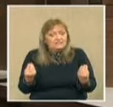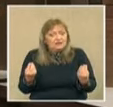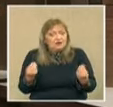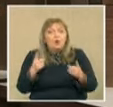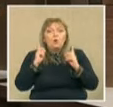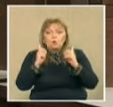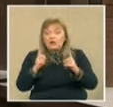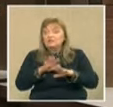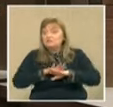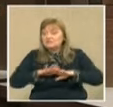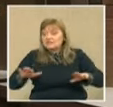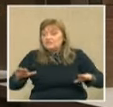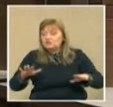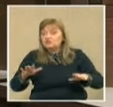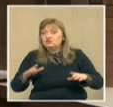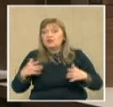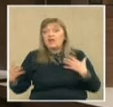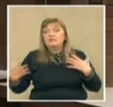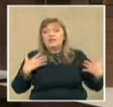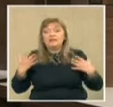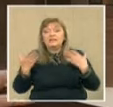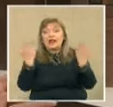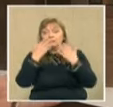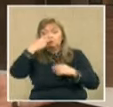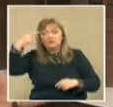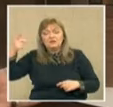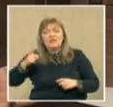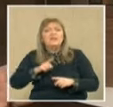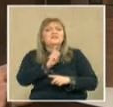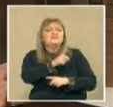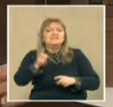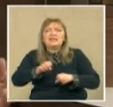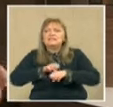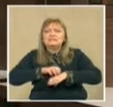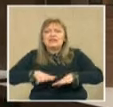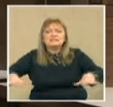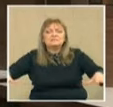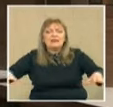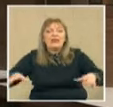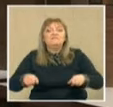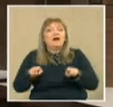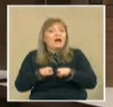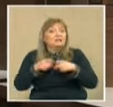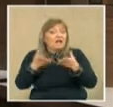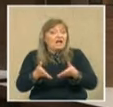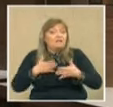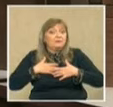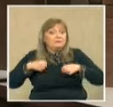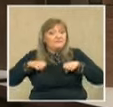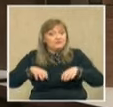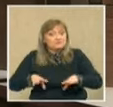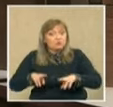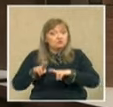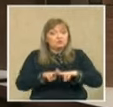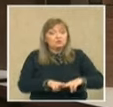завършиш театралното училище, и всеки се разпилява наляво-надясно. А така имахме възможност да останем